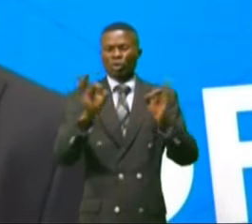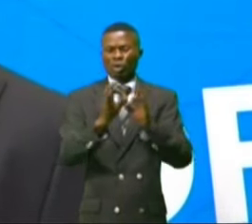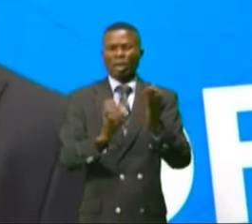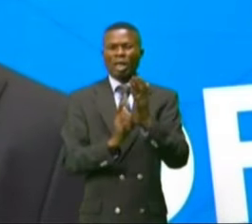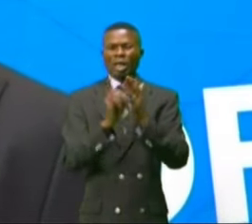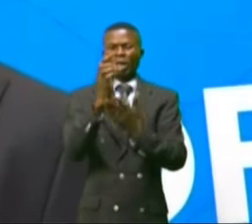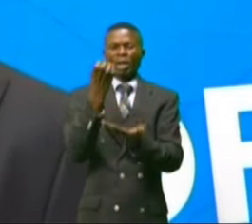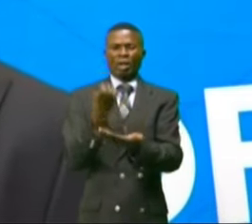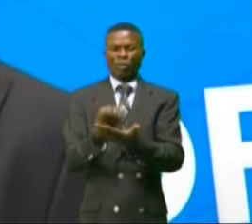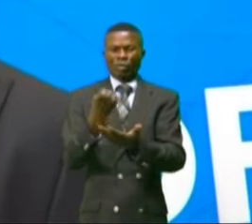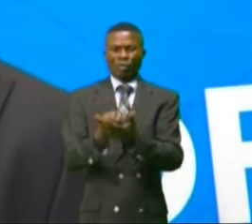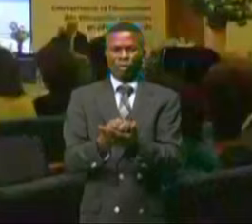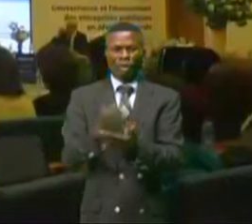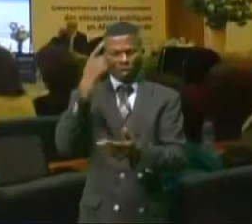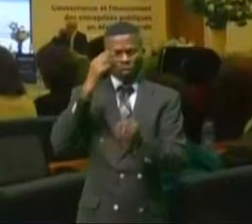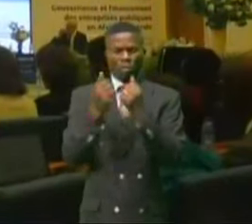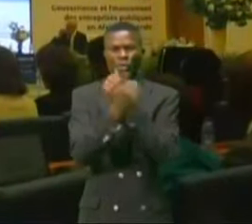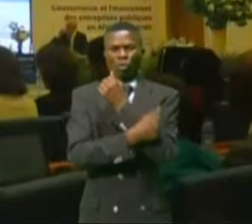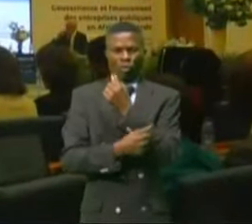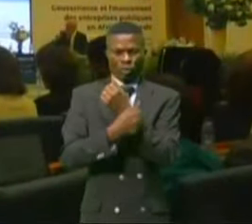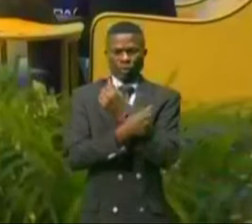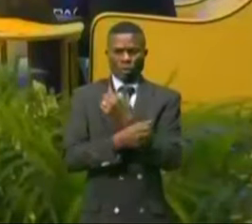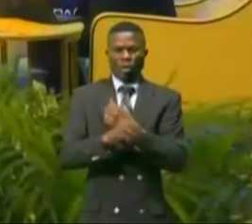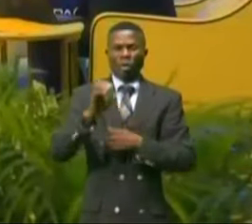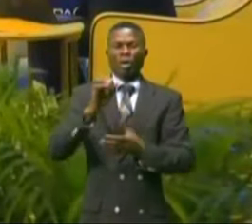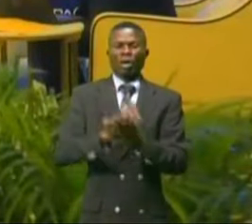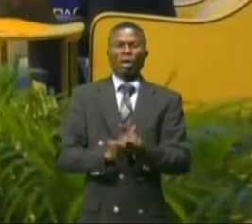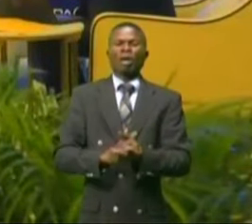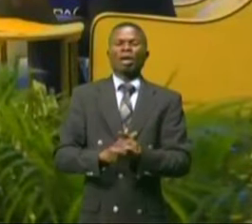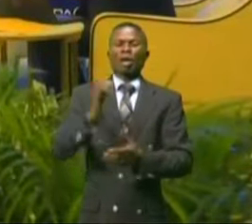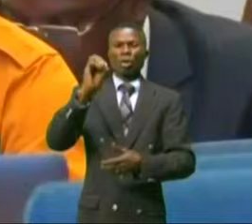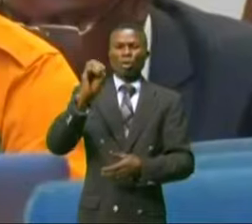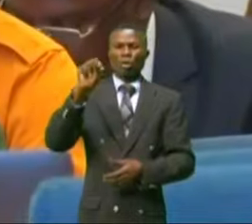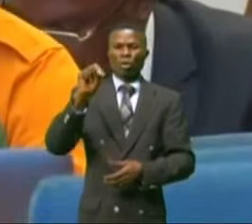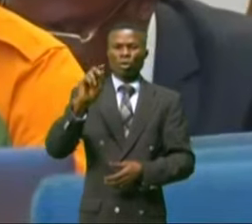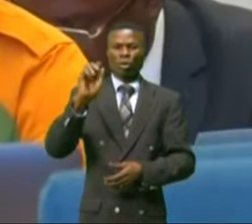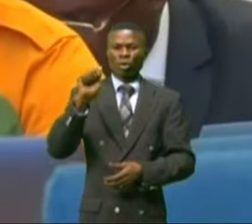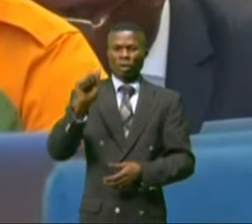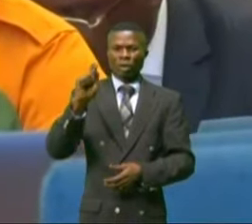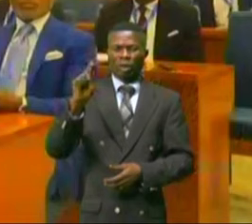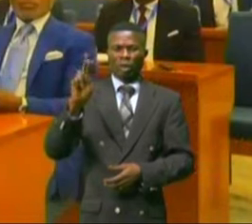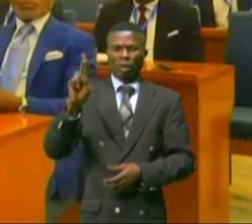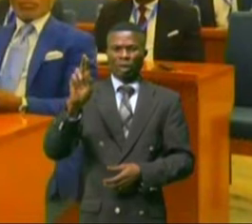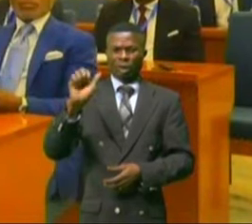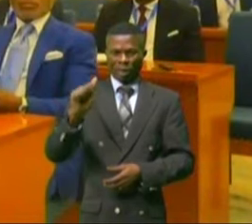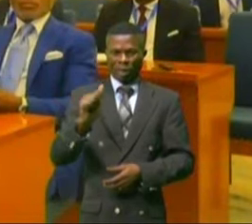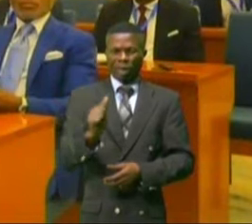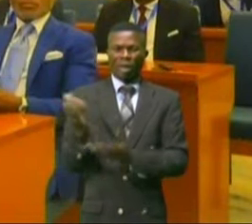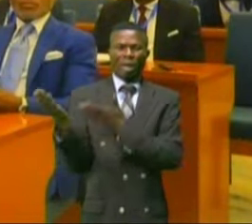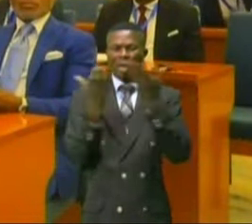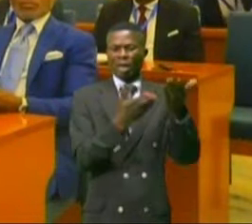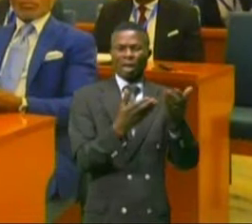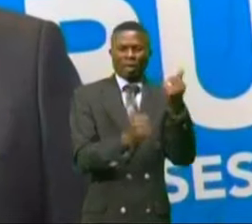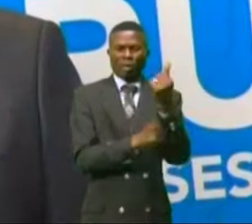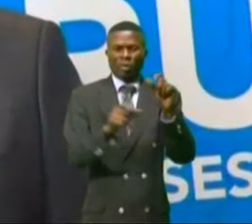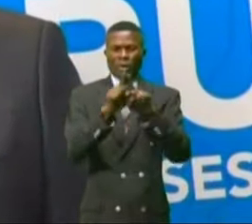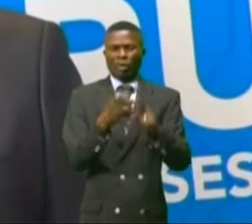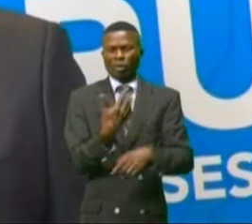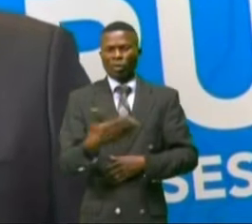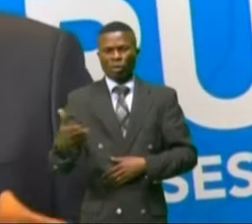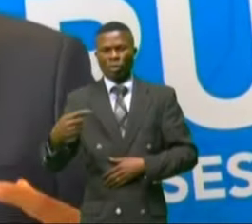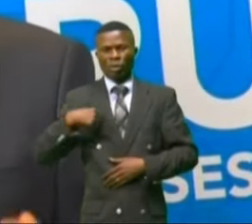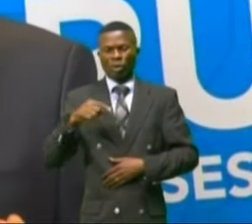économiques du développement du pays. L'ONATRA n'est pas en reste, les transports des personnes et des marchandises est qualitatif. Nous